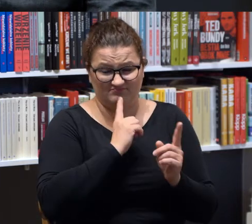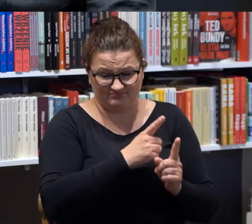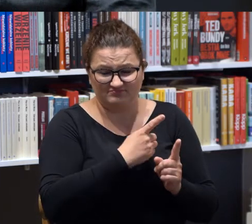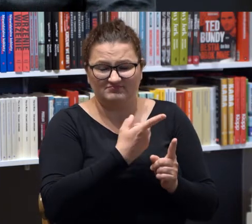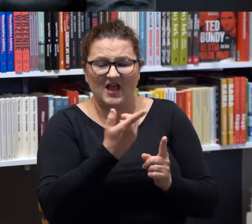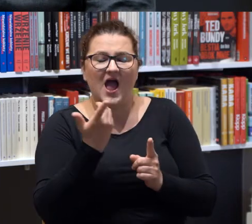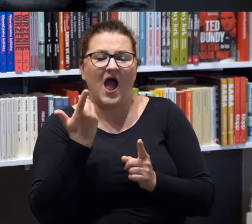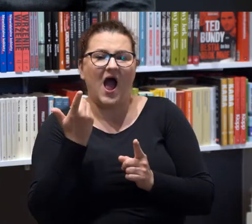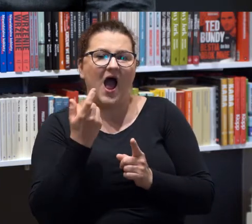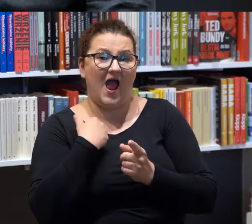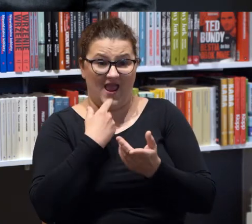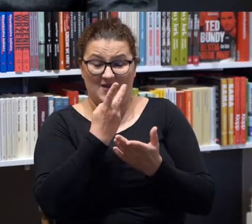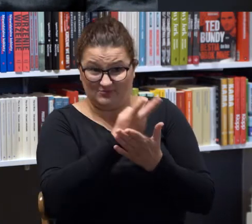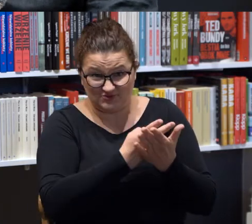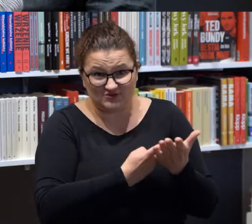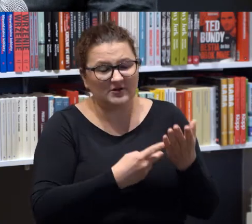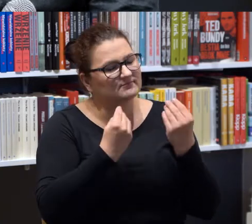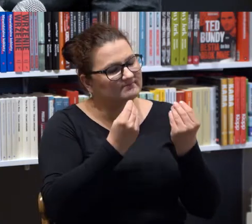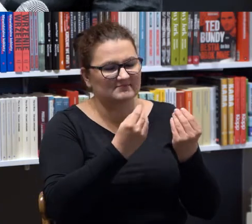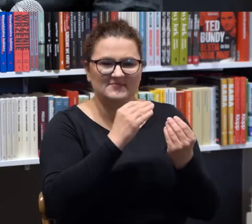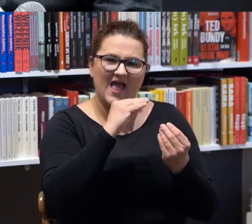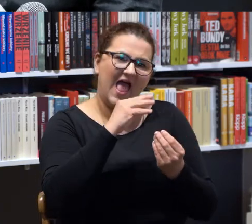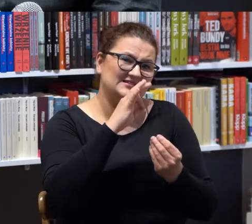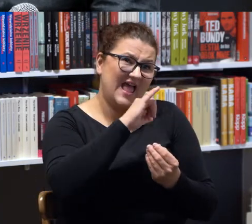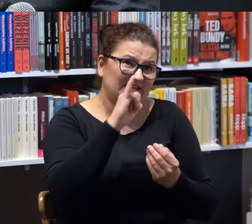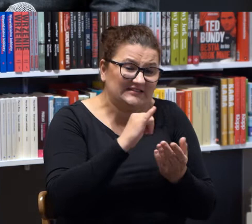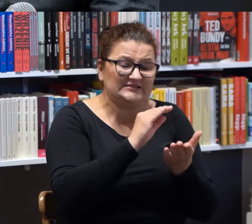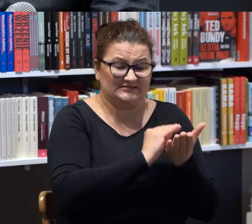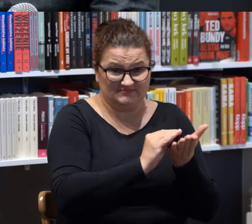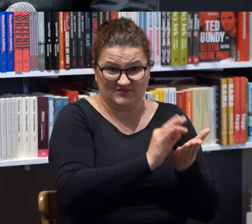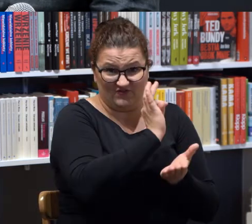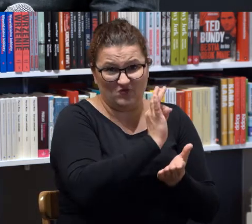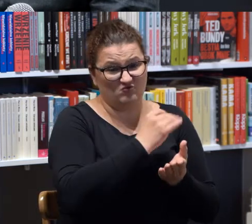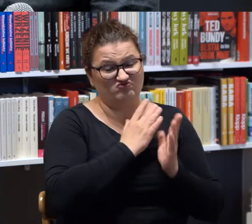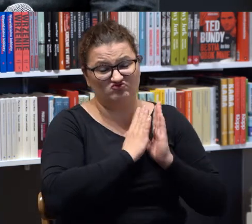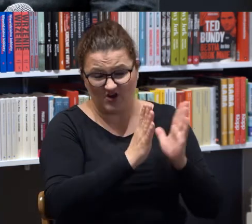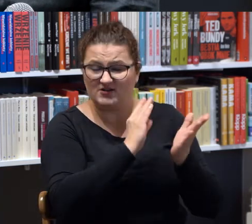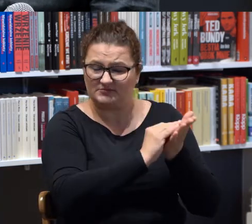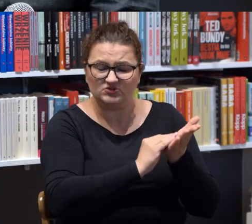te bardzo no, wspaniały esej, chyba mogę powiedzieć esej, i bardzo taki szczery, ja